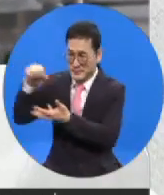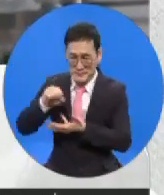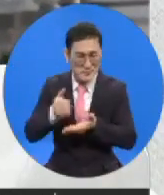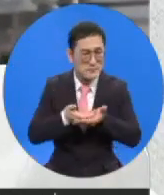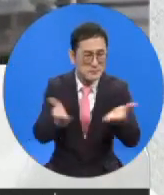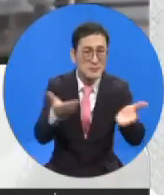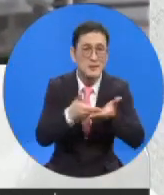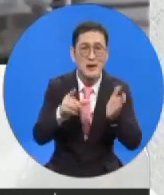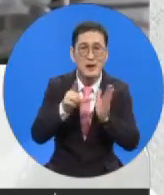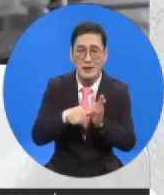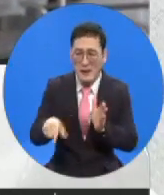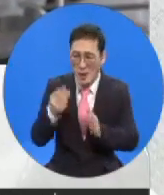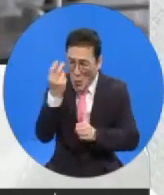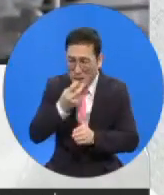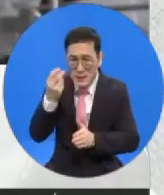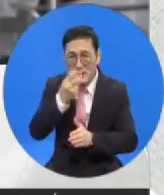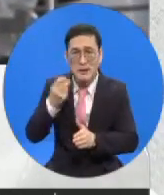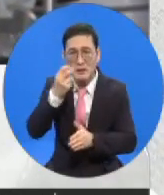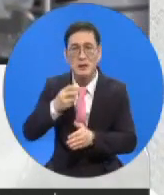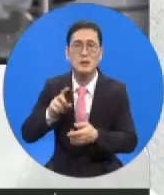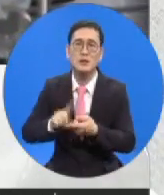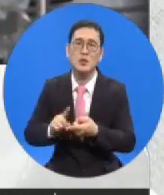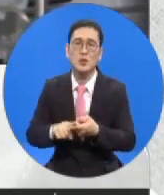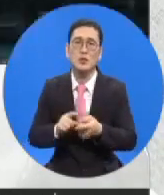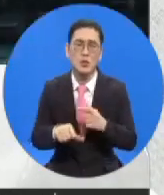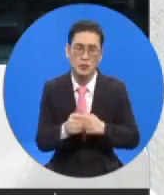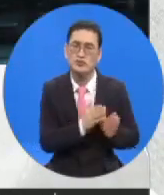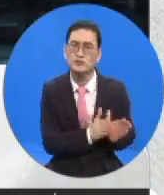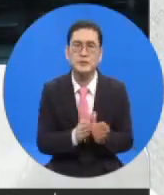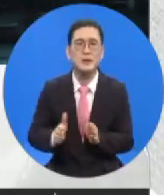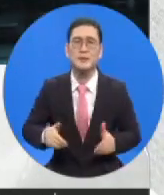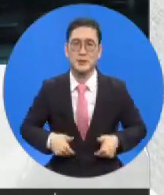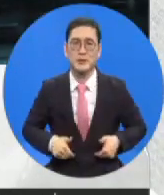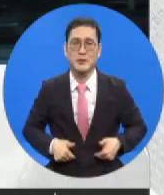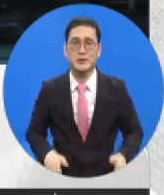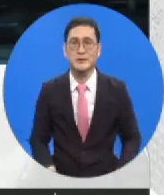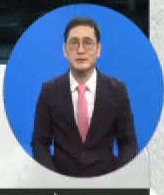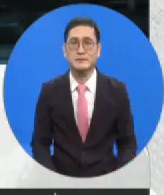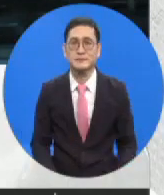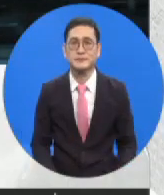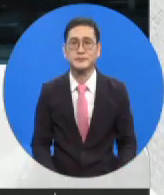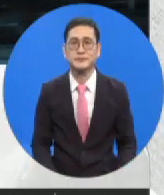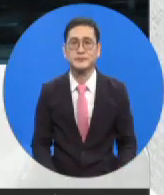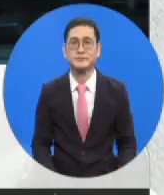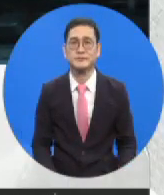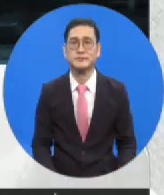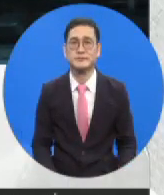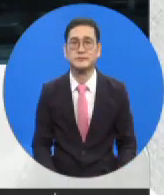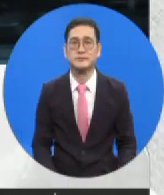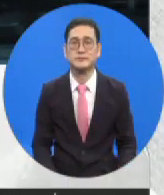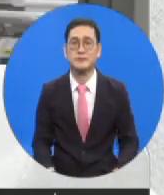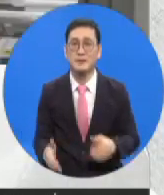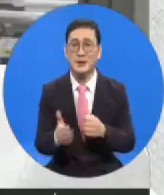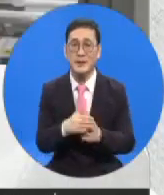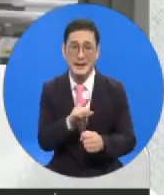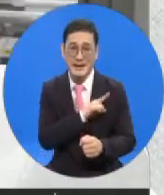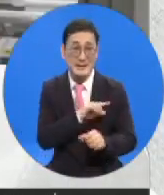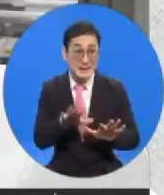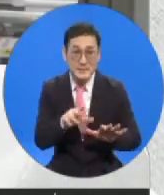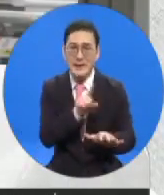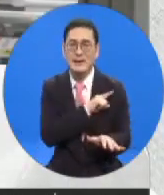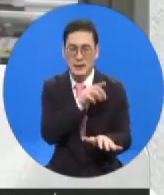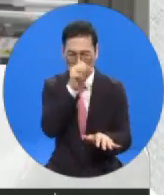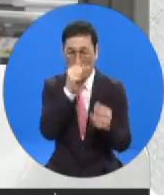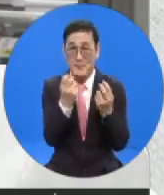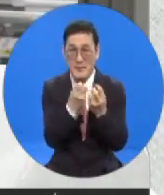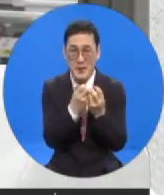마음으로 지켜보면서 우리의 그 방역, 우리 노력으로 이 방역하는 것이 최고의 백신이다라고 하는 생각을